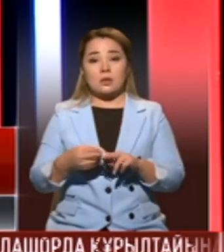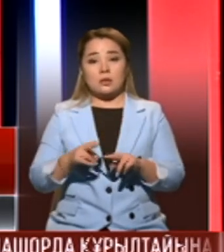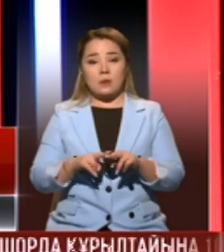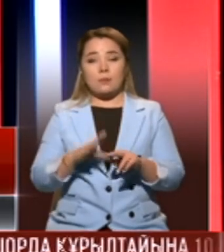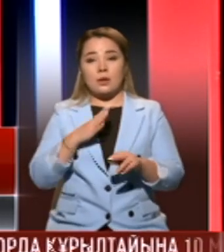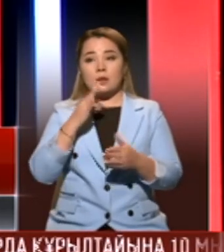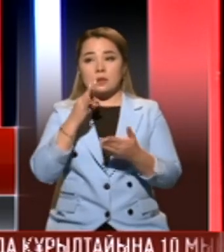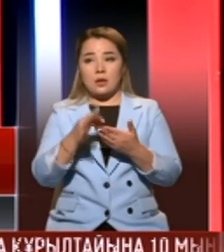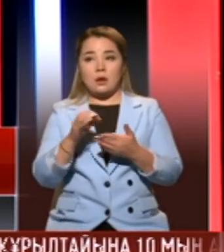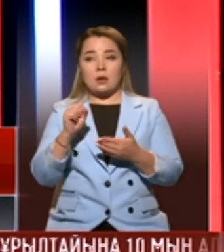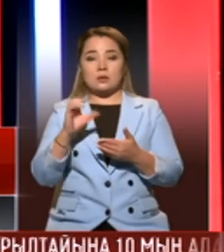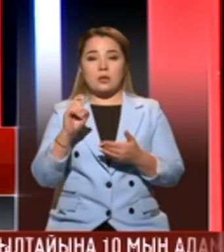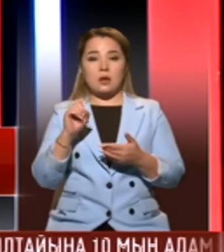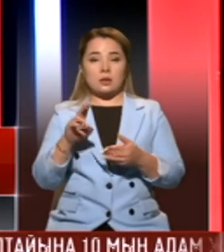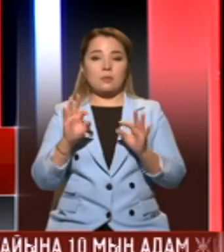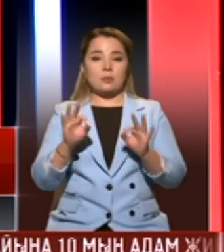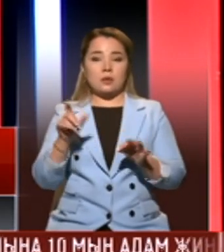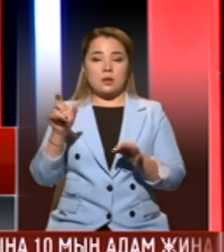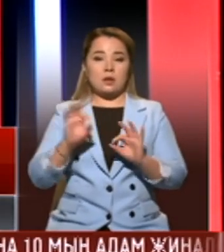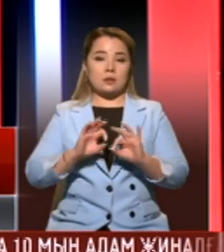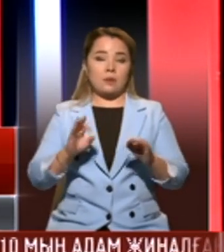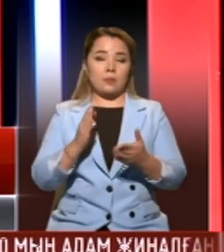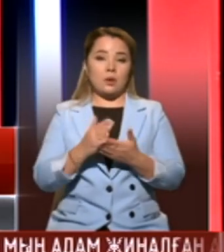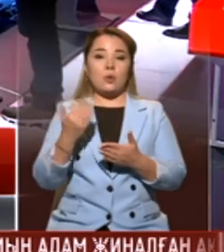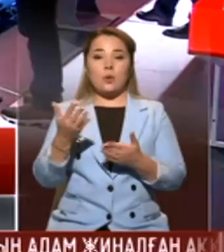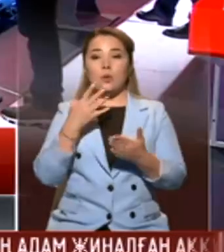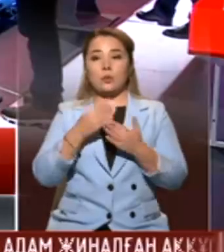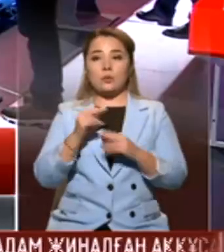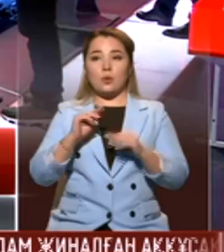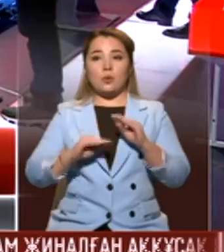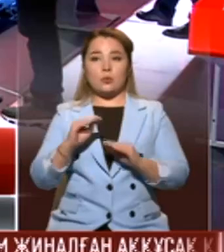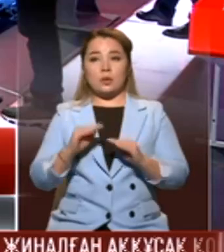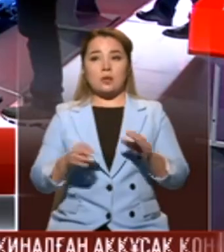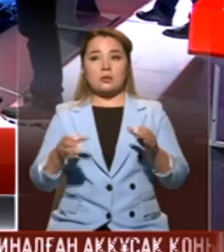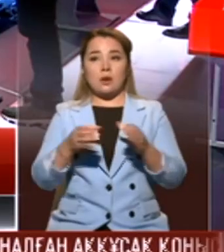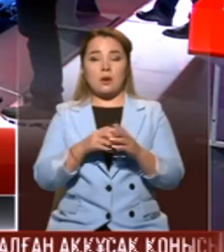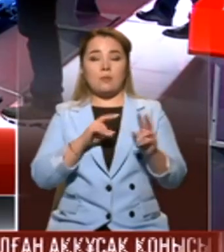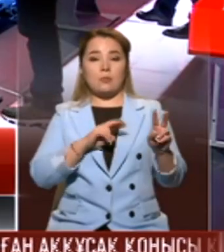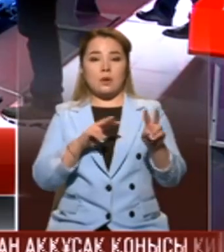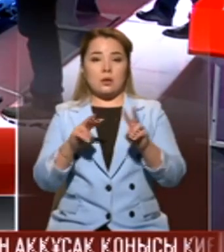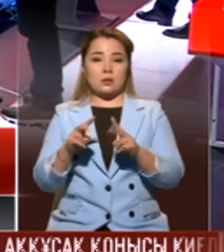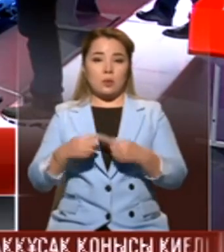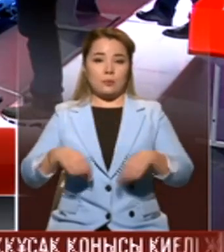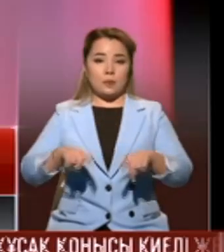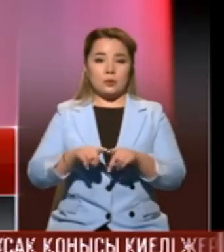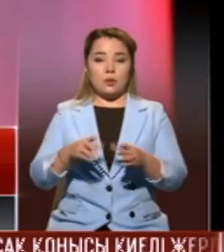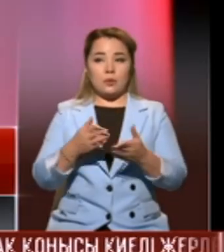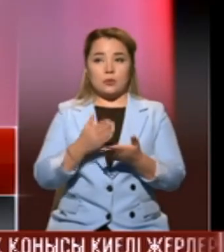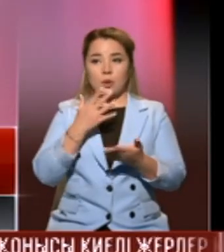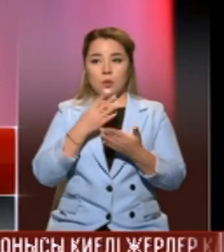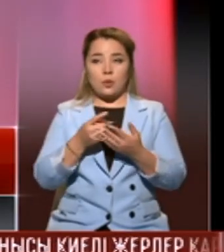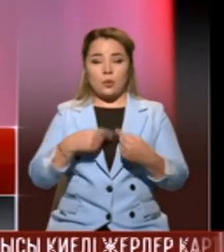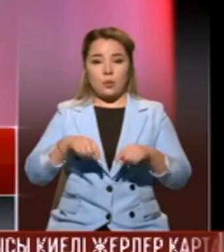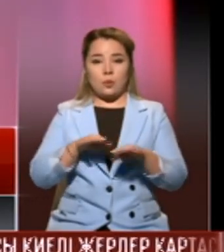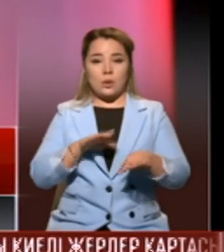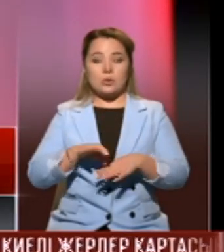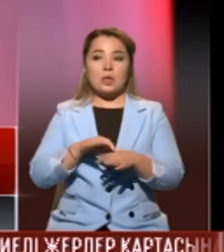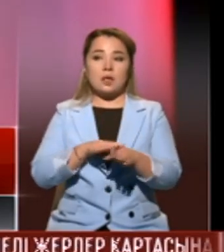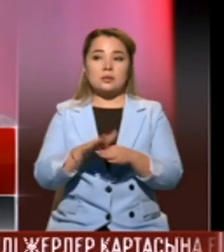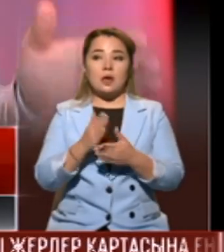негізі Асхат мырза жауап берген дұрыс секілді, өйткені бұл кісінің құрған жаңағы бақыла ұйымы бар ғой, қоғамдық